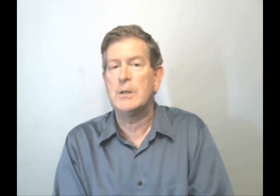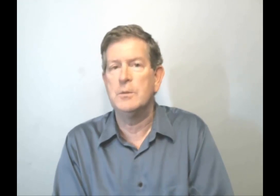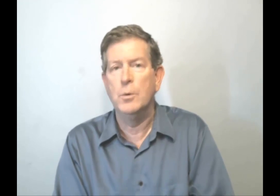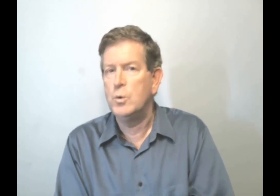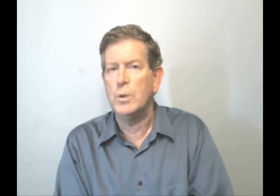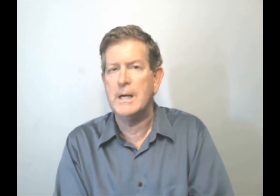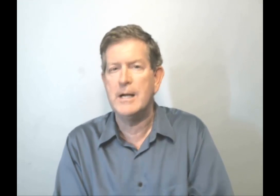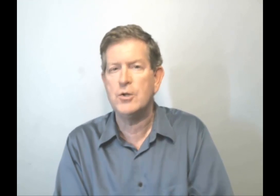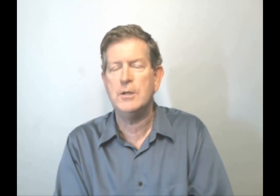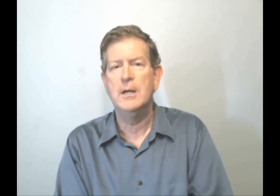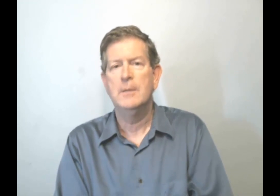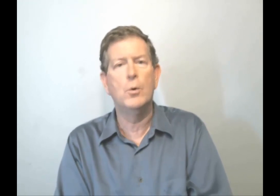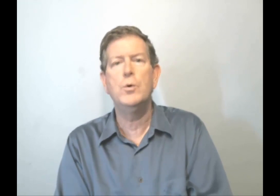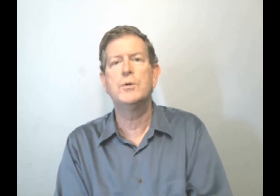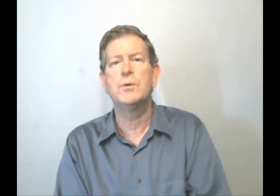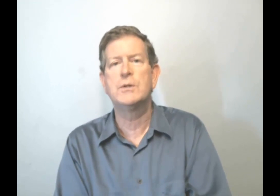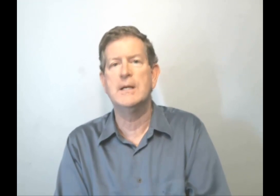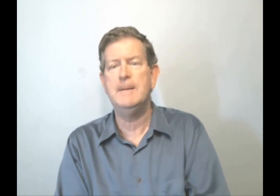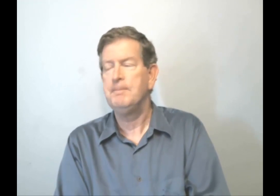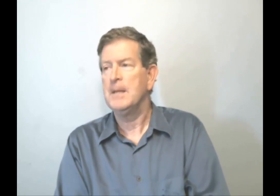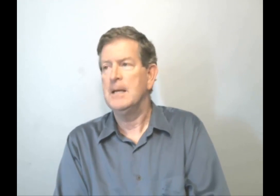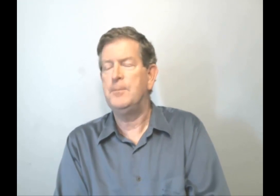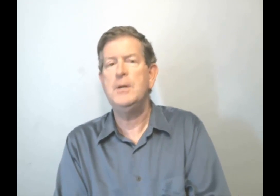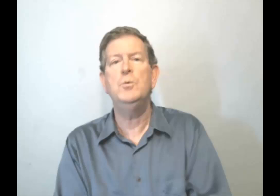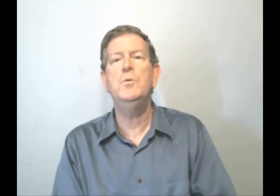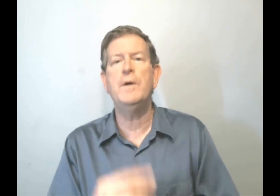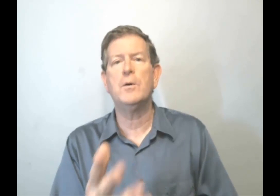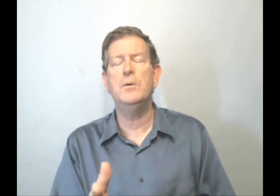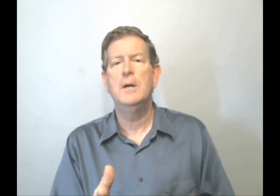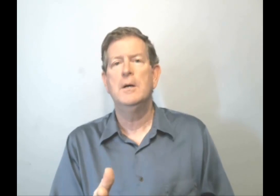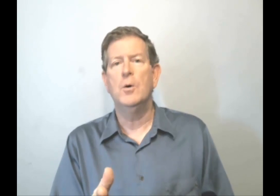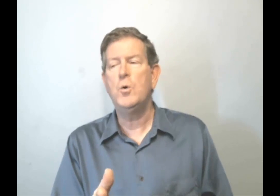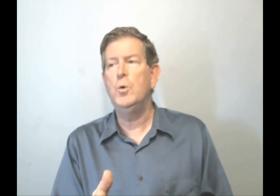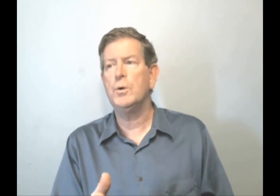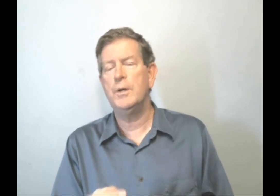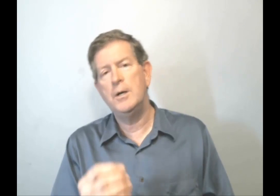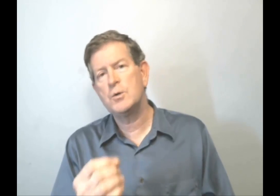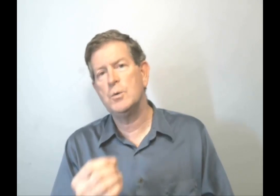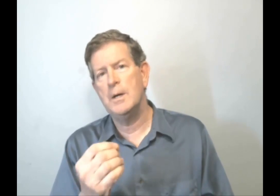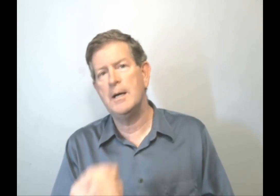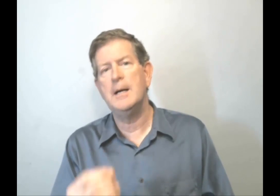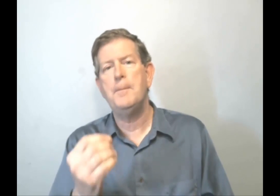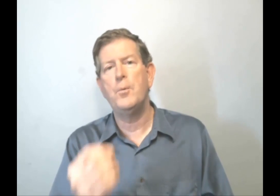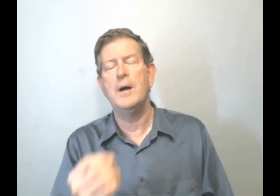vous souhaite bon courage, beaucoup de succès, et puis nous nous verrons au